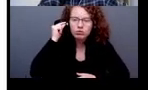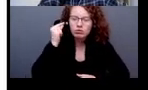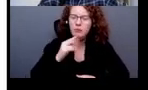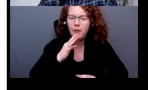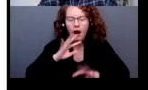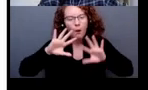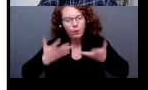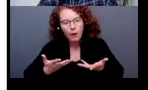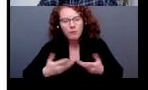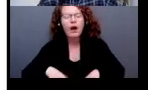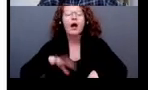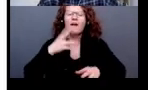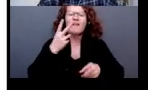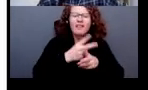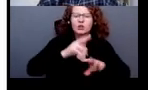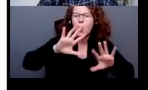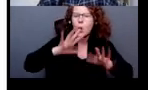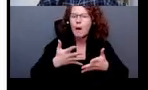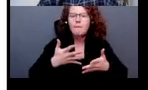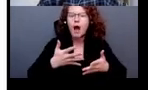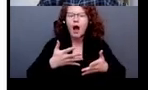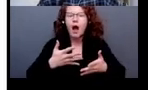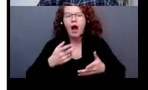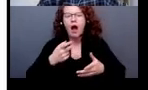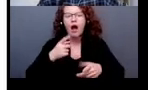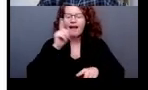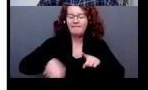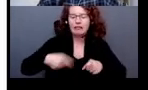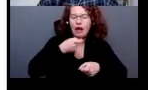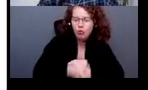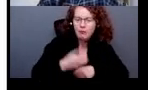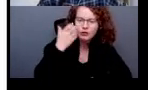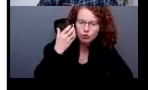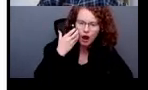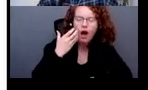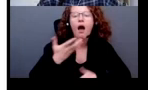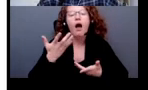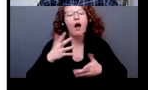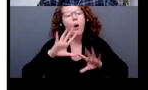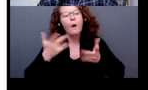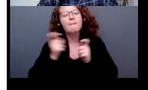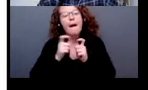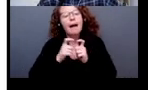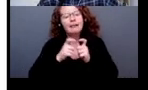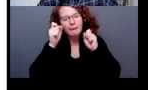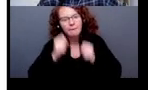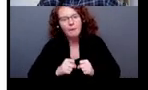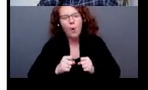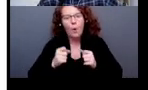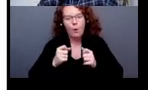l'endommager, comment mieux faire durer sa batterie. Et donc, de manière assez symbolique, hein, je